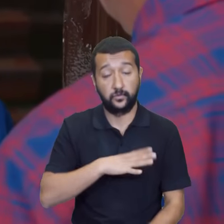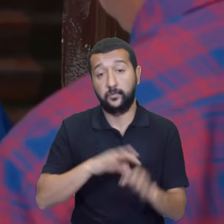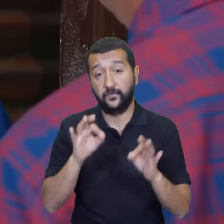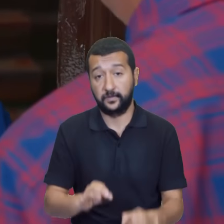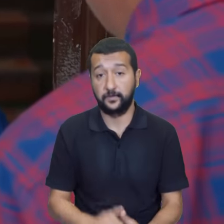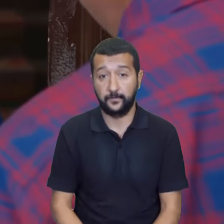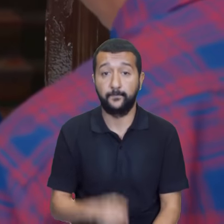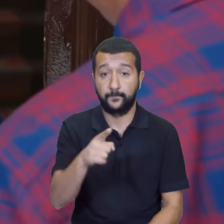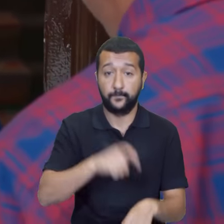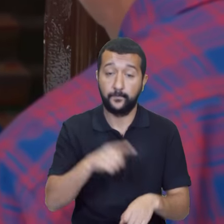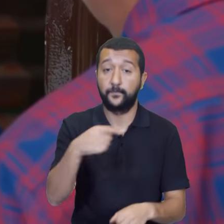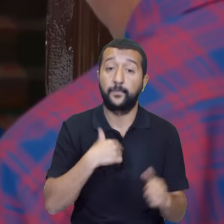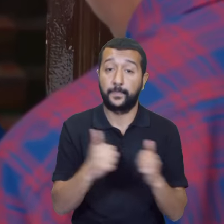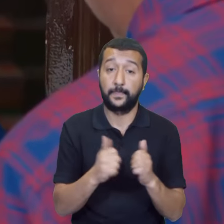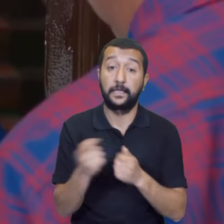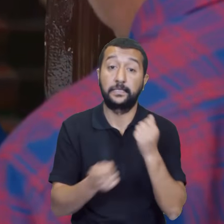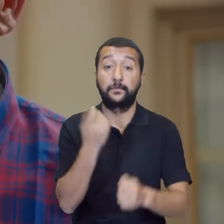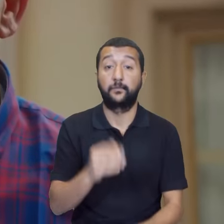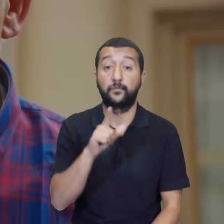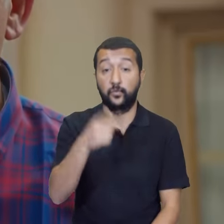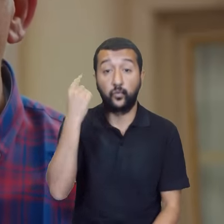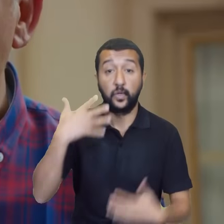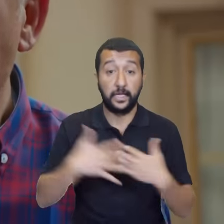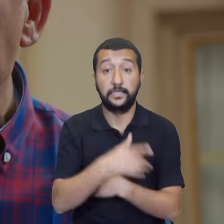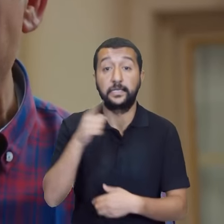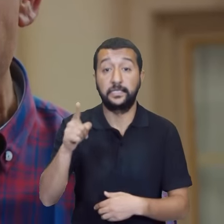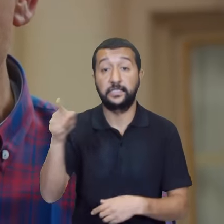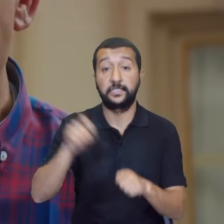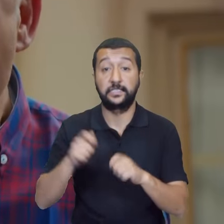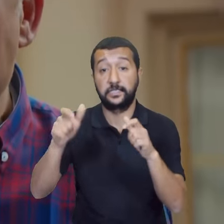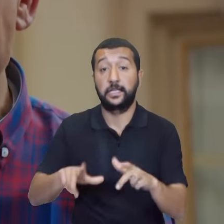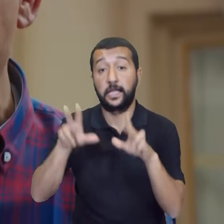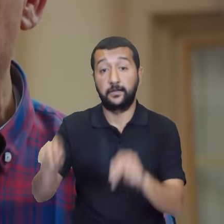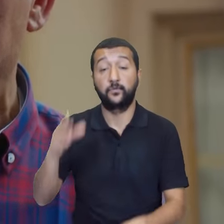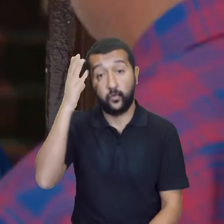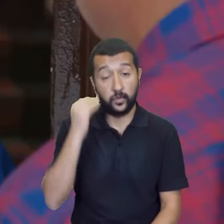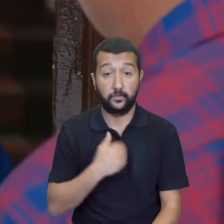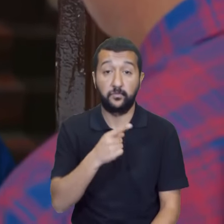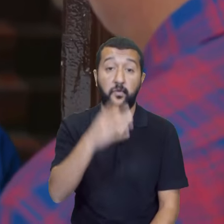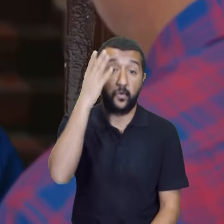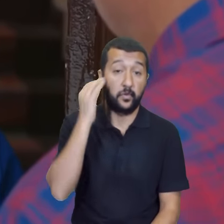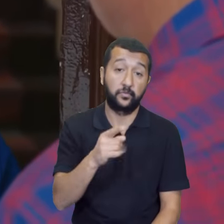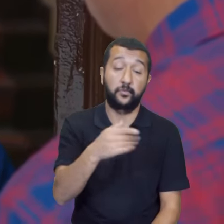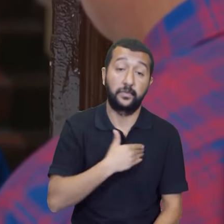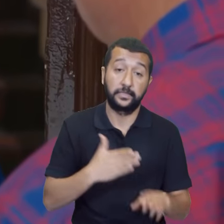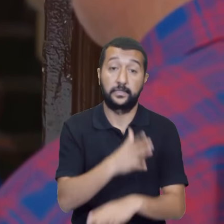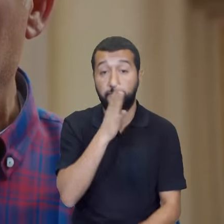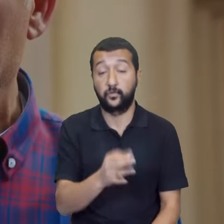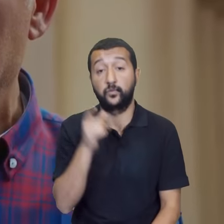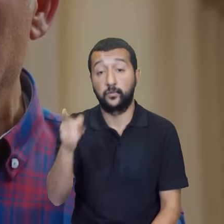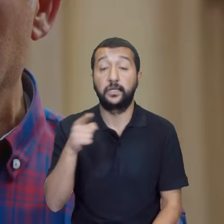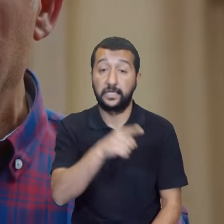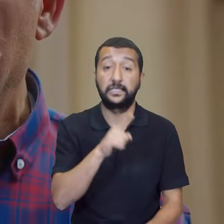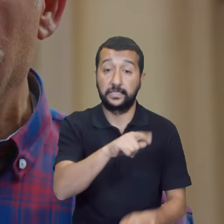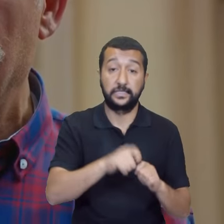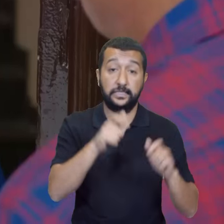İstiyorum. O zaman birlikte hareket etmemiz lazım. Dün gece Itır'ın ofisinde kalmışlar. Öğrendim. Öğrenmişmiş. Ben zaten biliyordum.